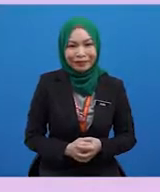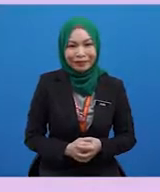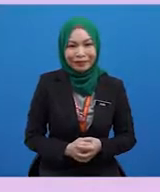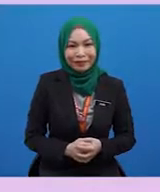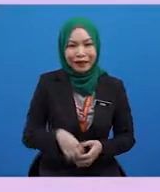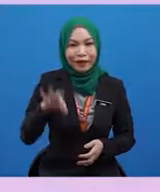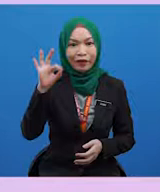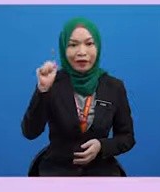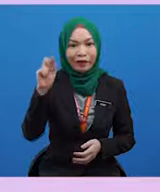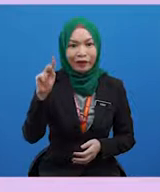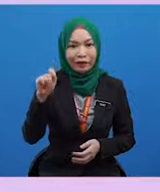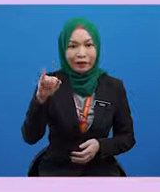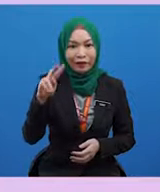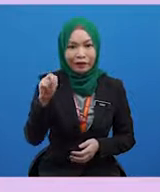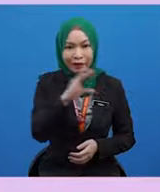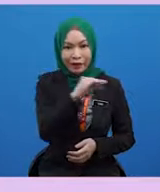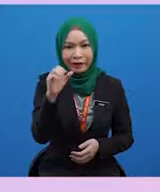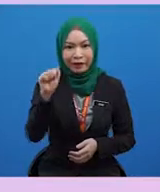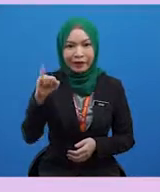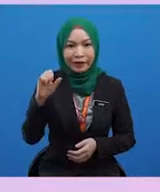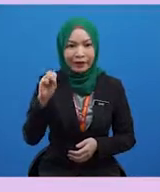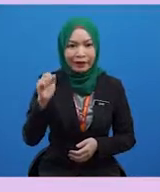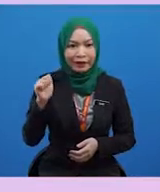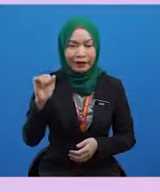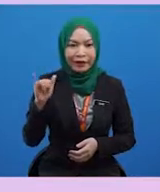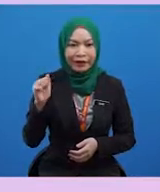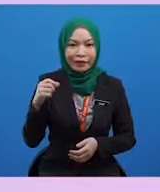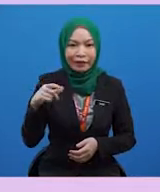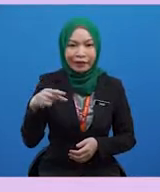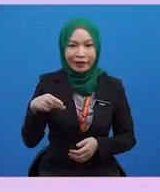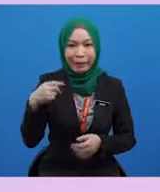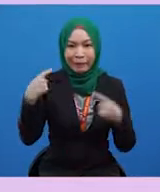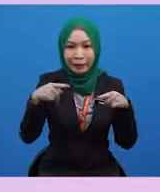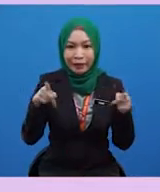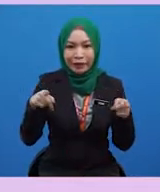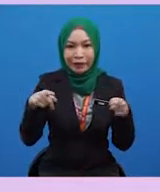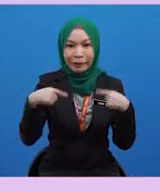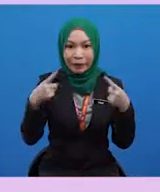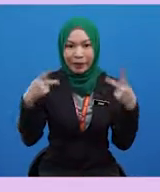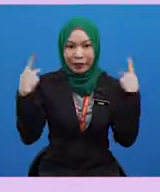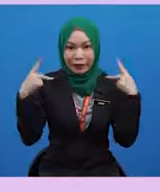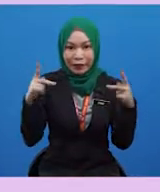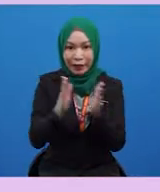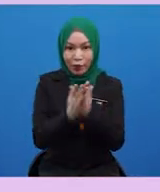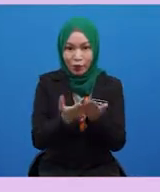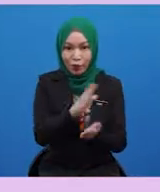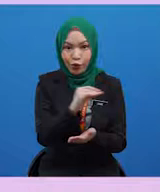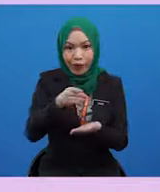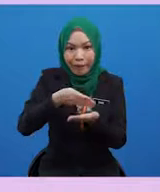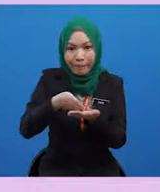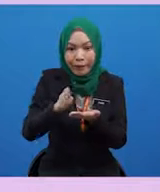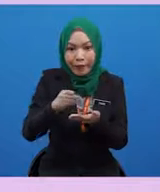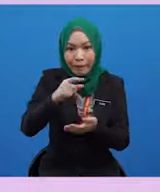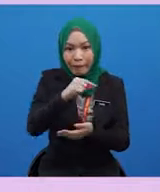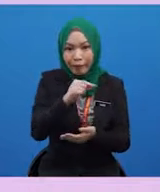Fatin dan Aisyah pergi ke kedai buku semalam. Mereka membeli pen, pensel dan kertas. Selain itu,